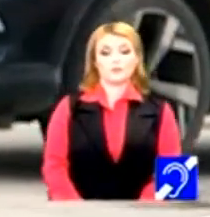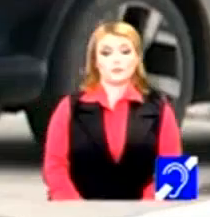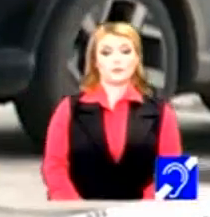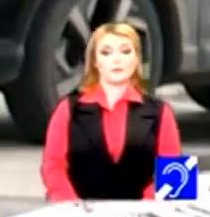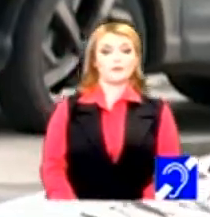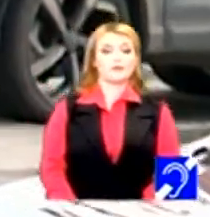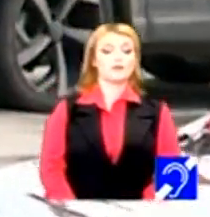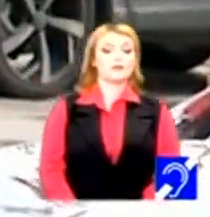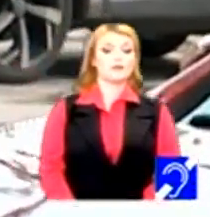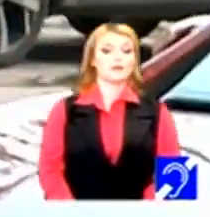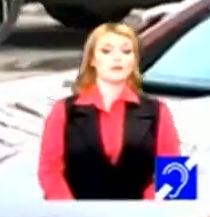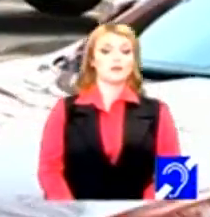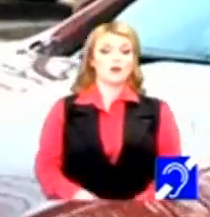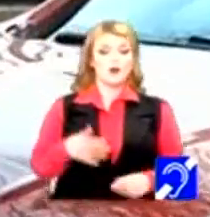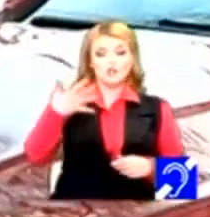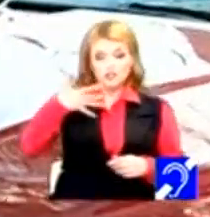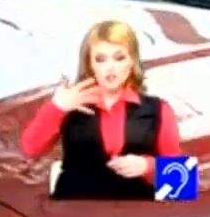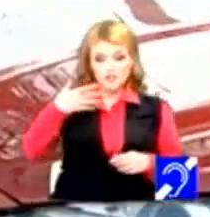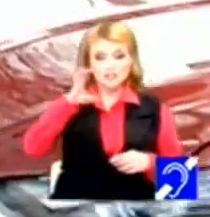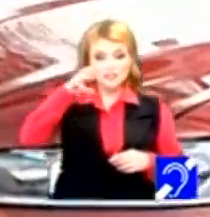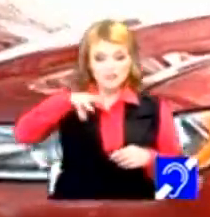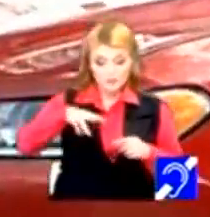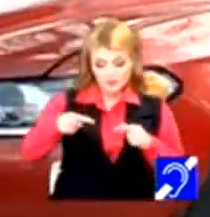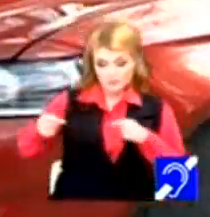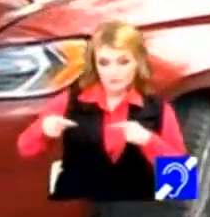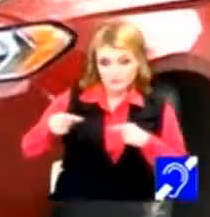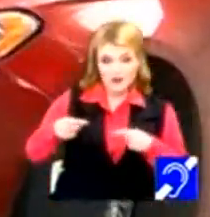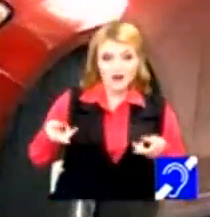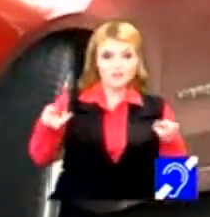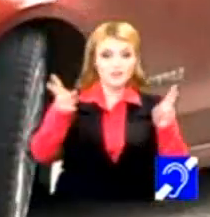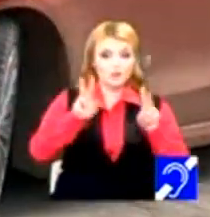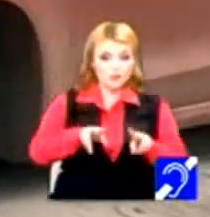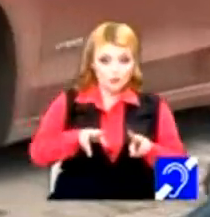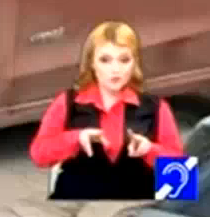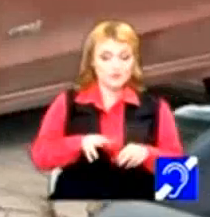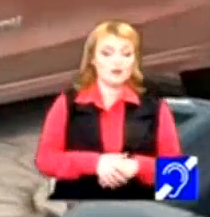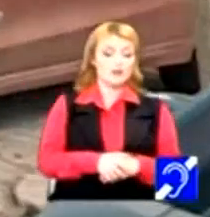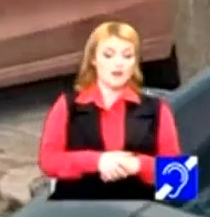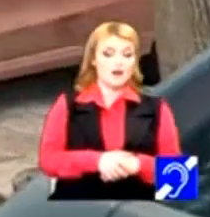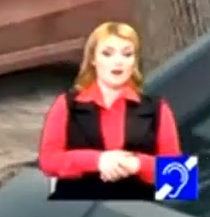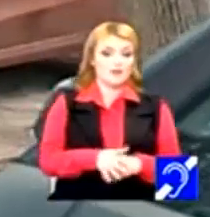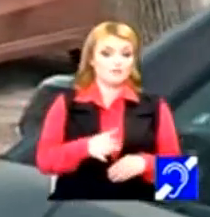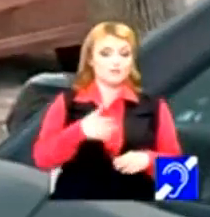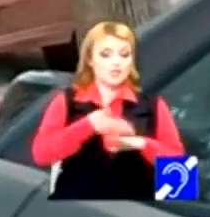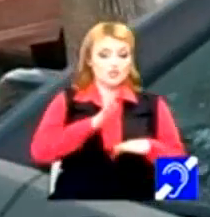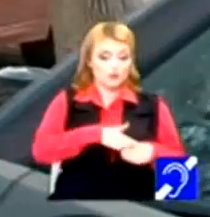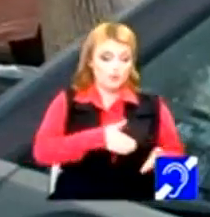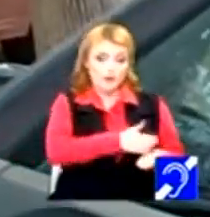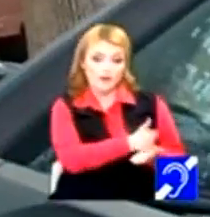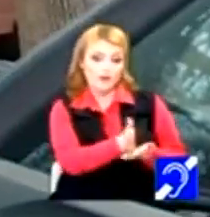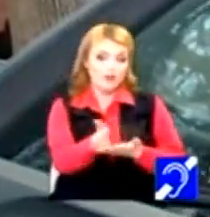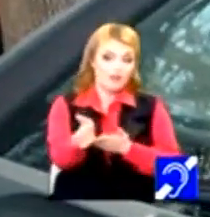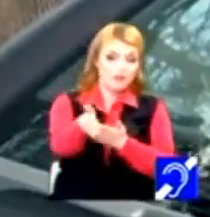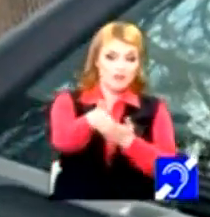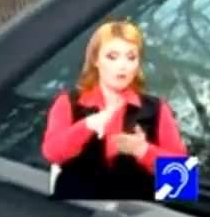Puțin peste 50 de centimetri, atât loc rămâne între clădire și mașinile parcate pe trotuare. Trecerile devin